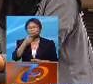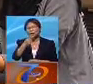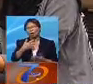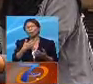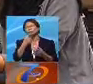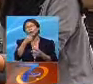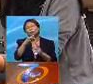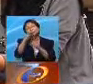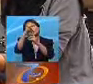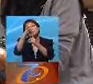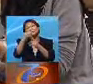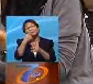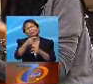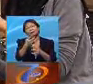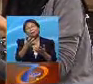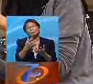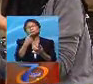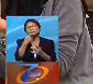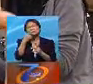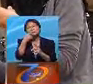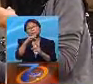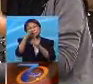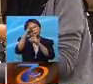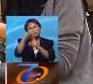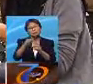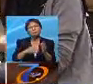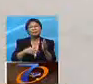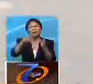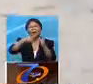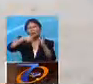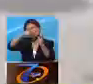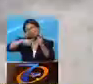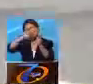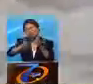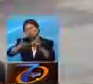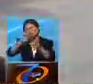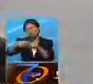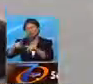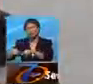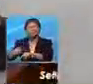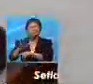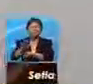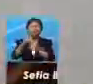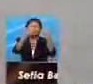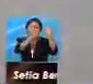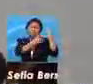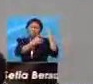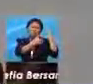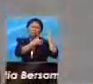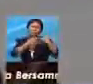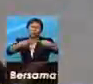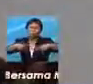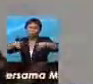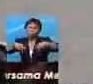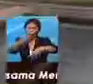skuter. They have macam airbrush service. Cervelotres turut bertanggungjawab